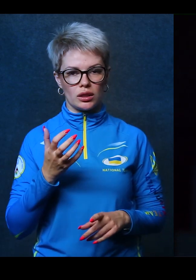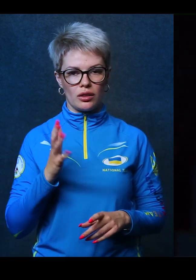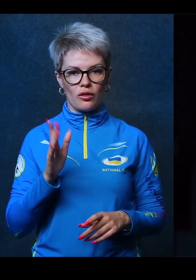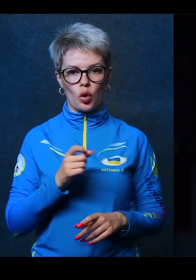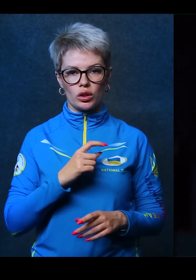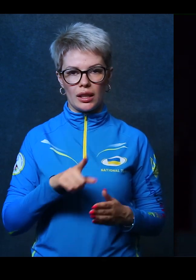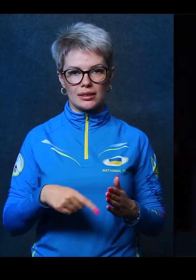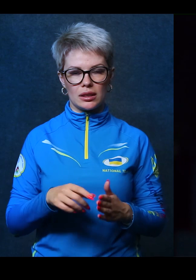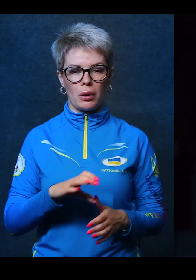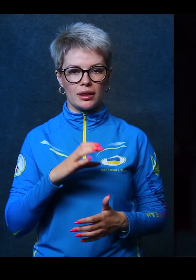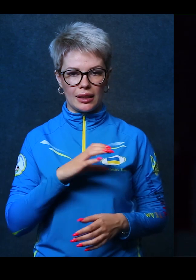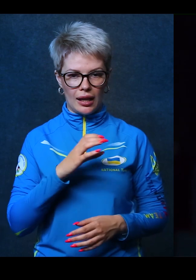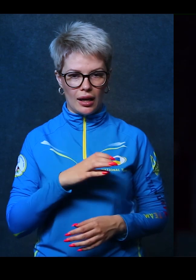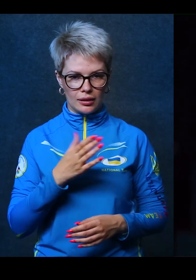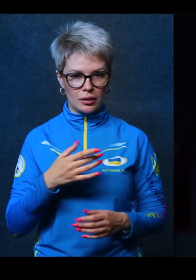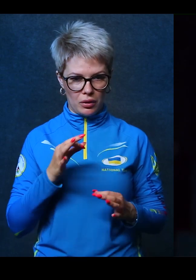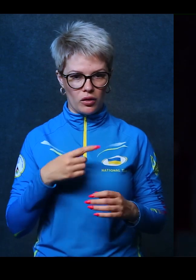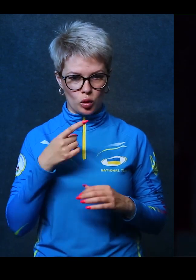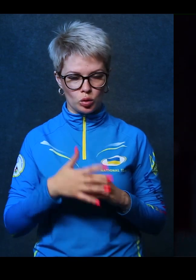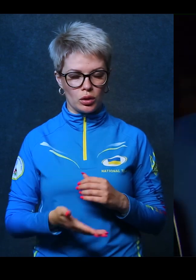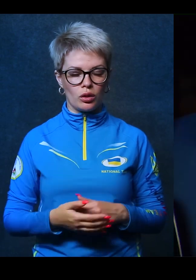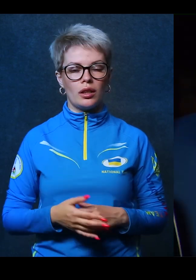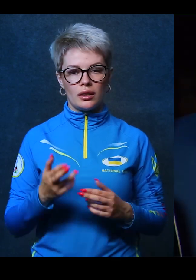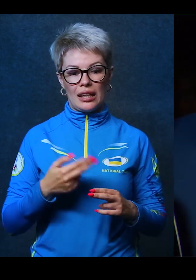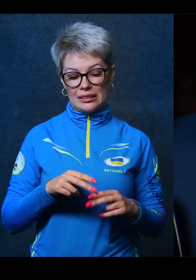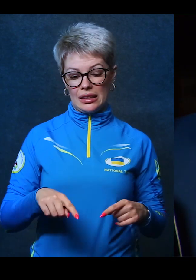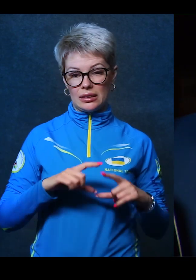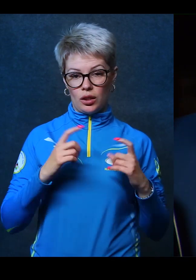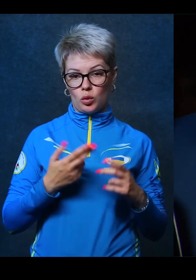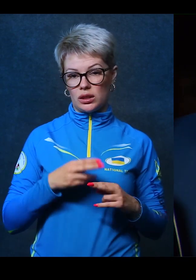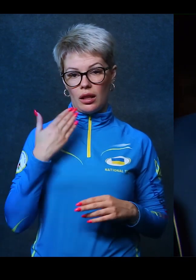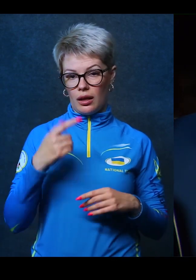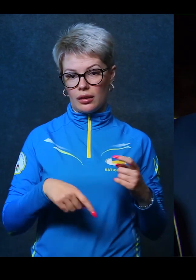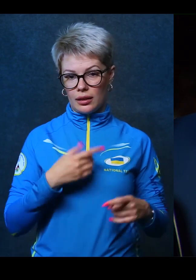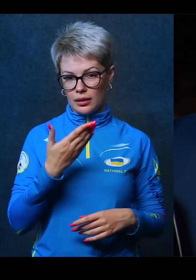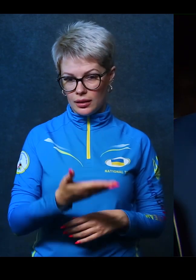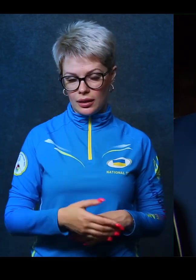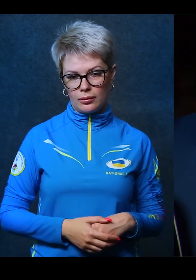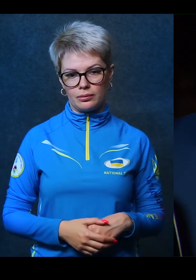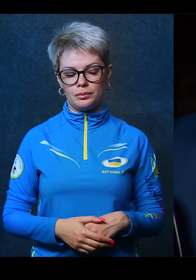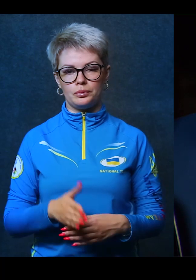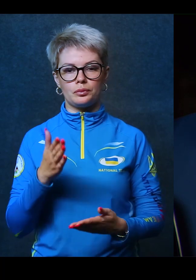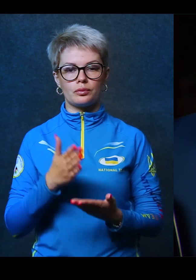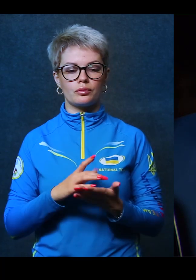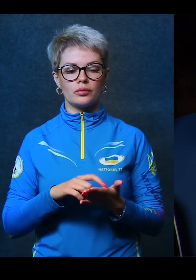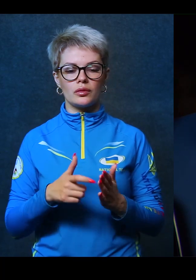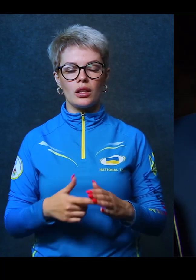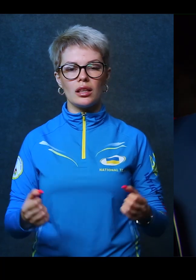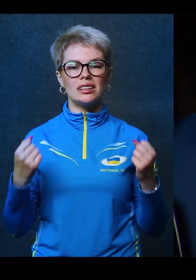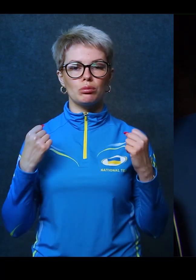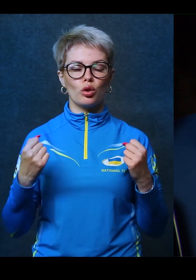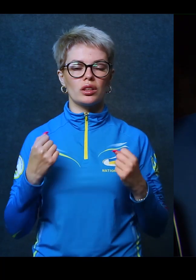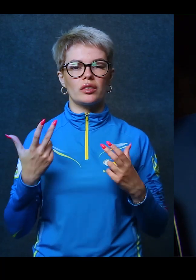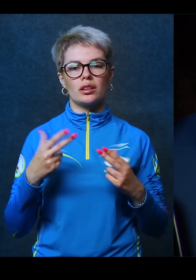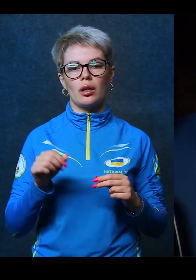в Одесі спартакіади, правильно я розумію? Так, ну ось цей стадіон, це легка атлетика. Є зали, спортивні зали,